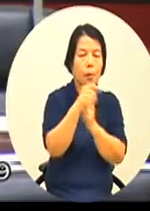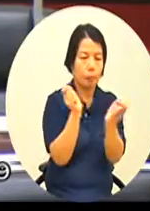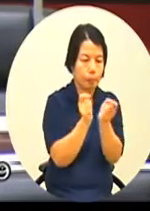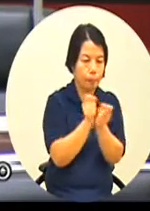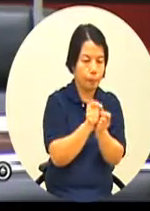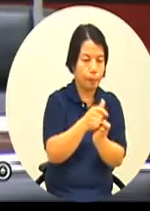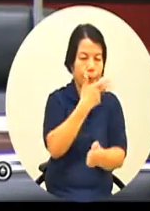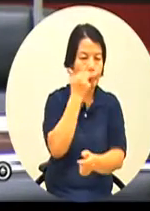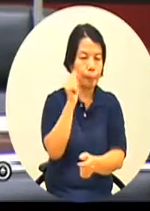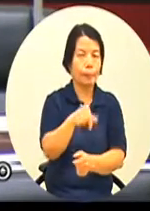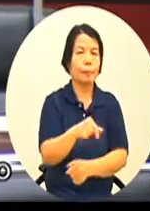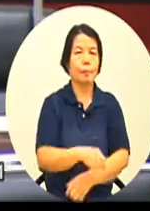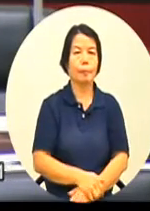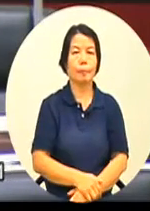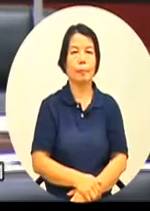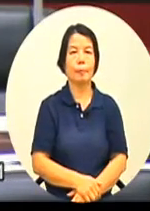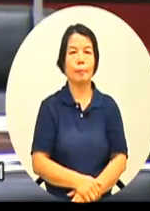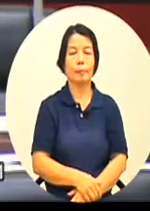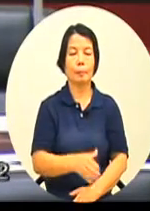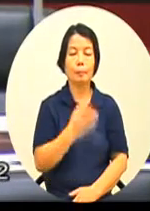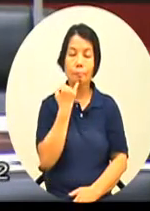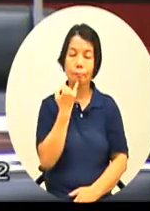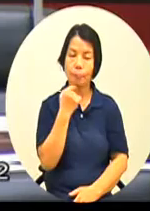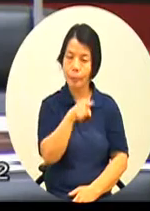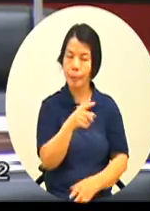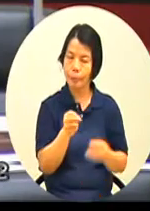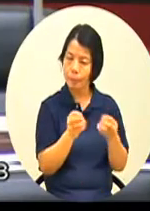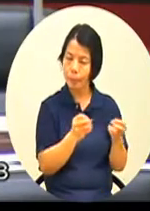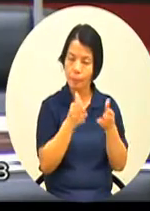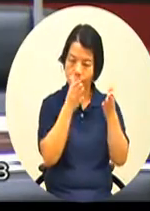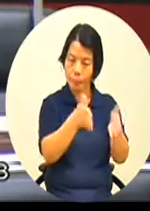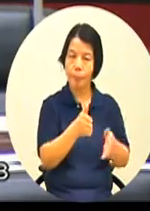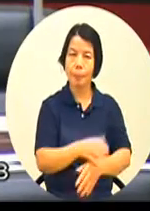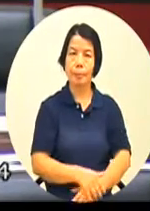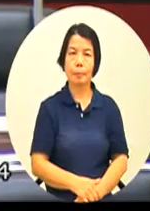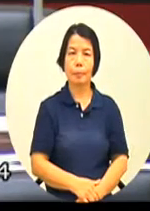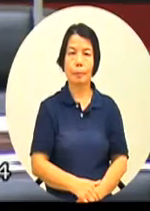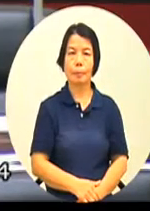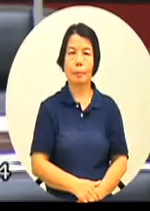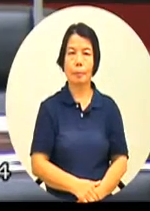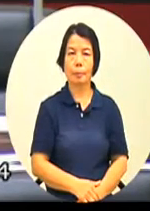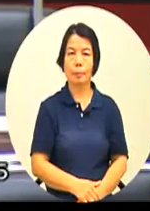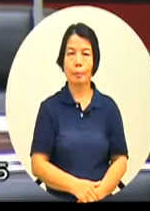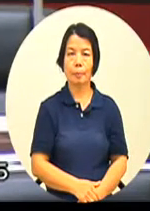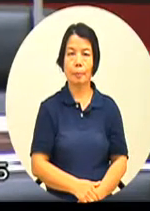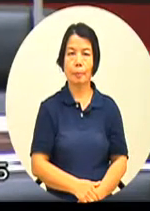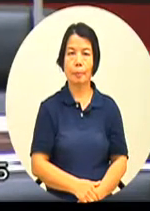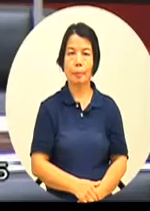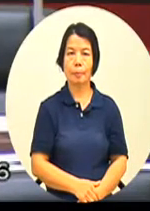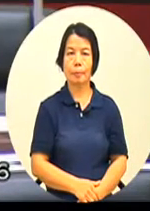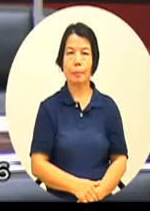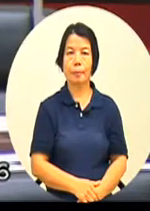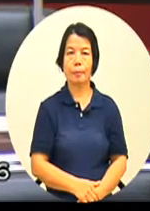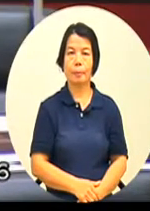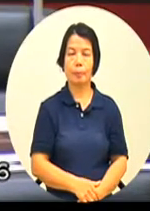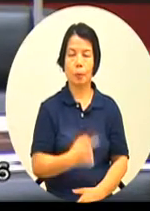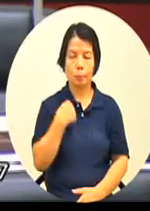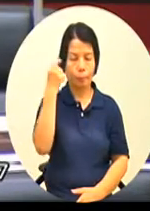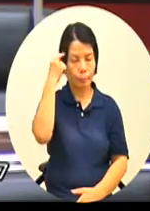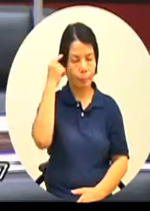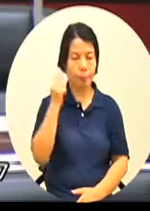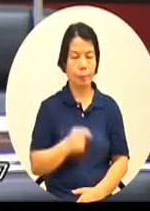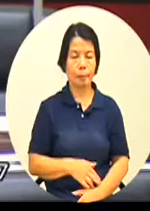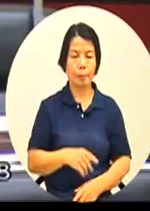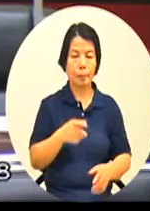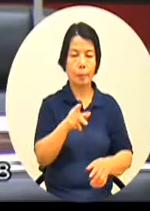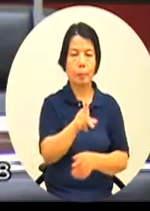吼、哦，这是不是可以讨论的方案呢？啊，这个呢，就是，所以我感觉李克